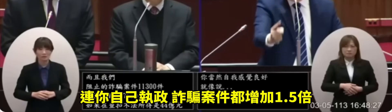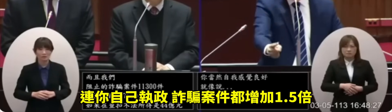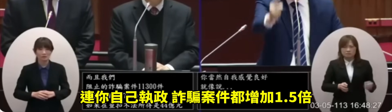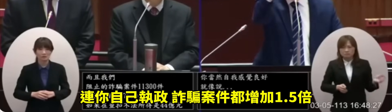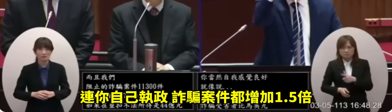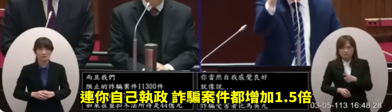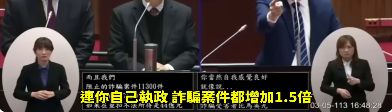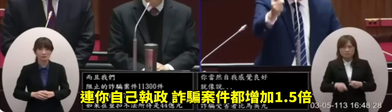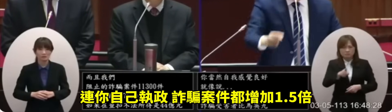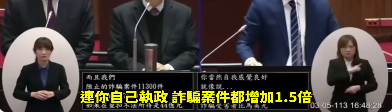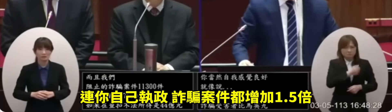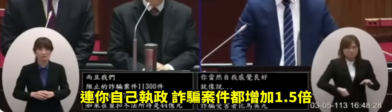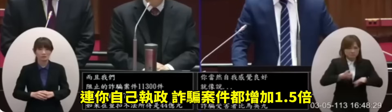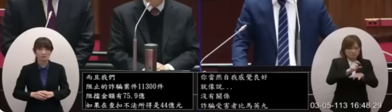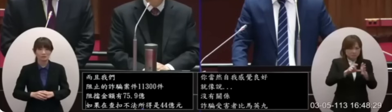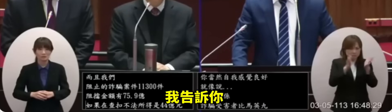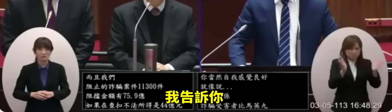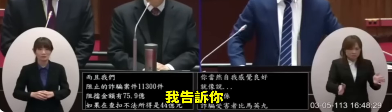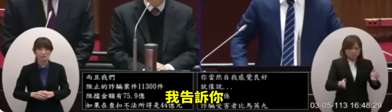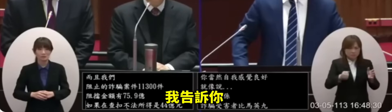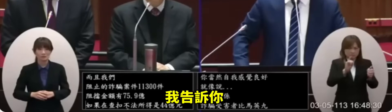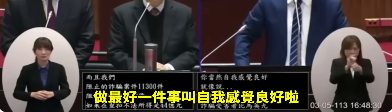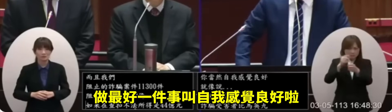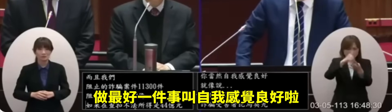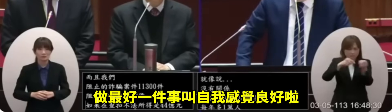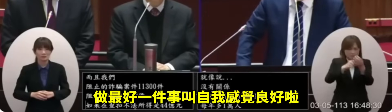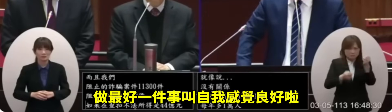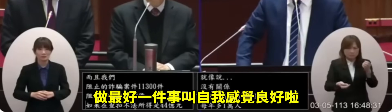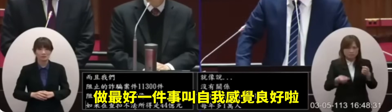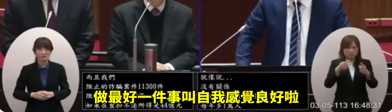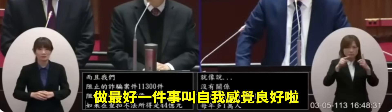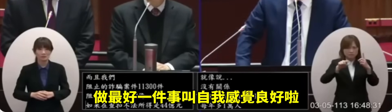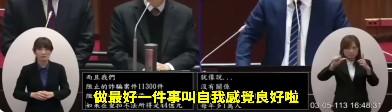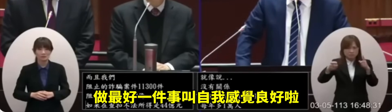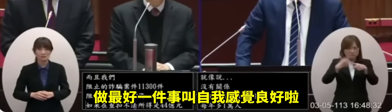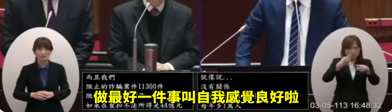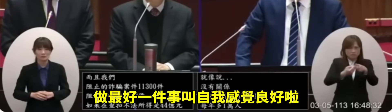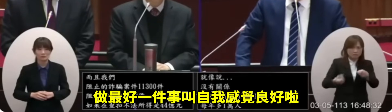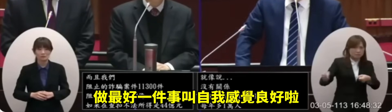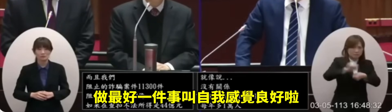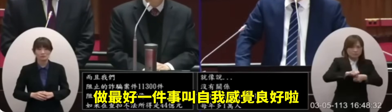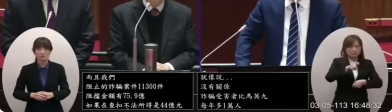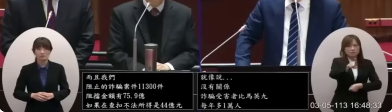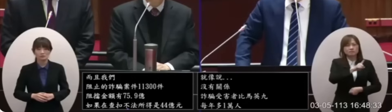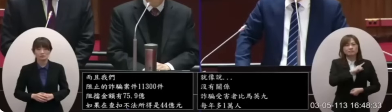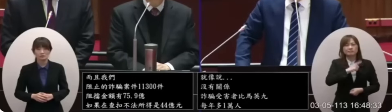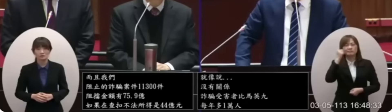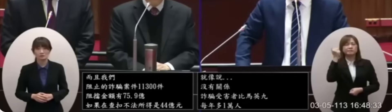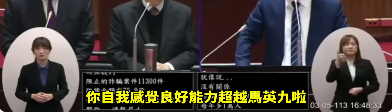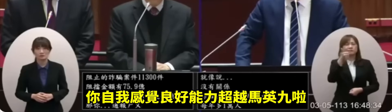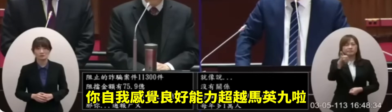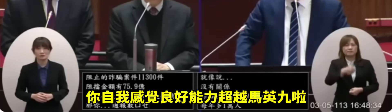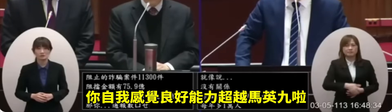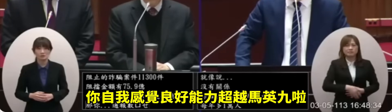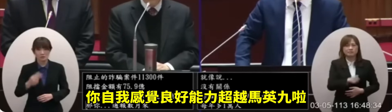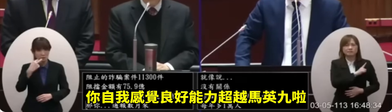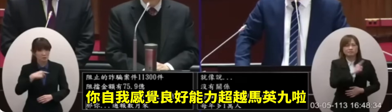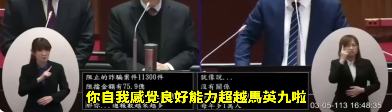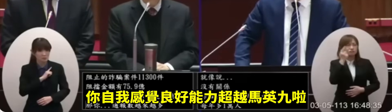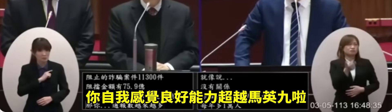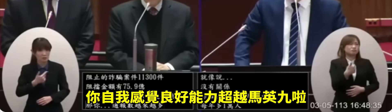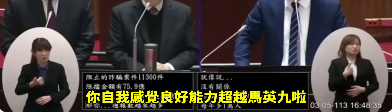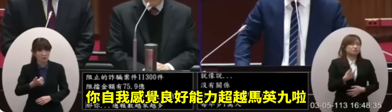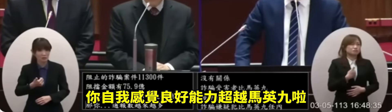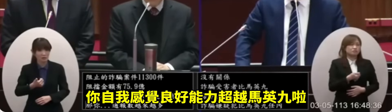诈骗案件都增加1.5倍。我告诉你，做最好一件事叫自我感觉良好了。你自我感觉良好